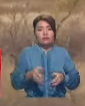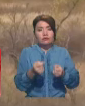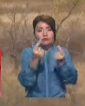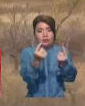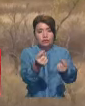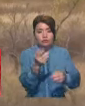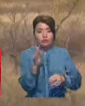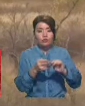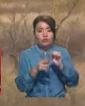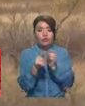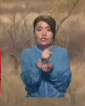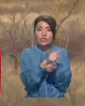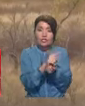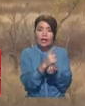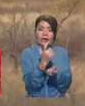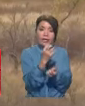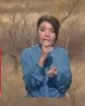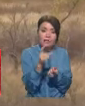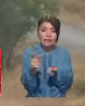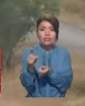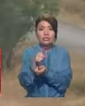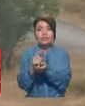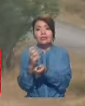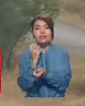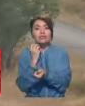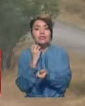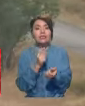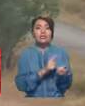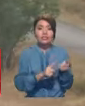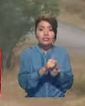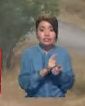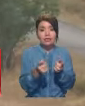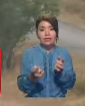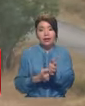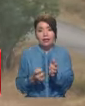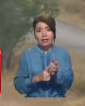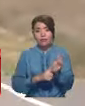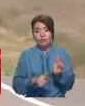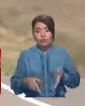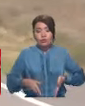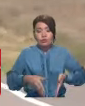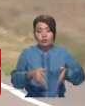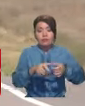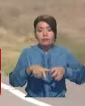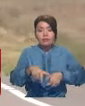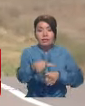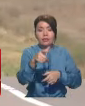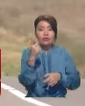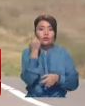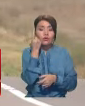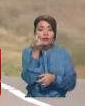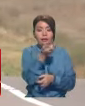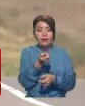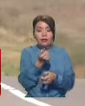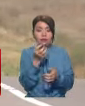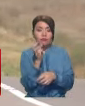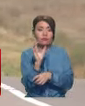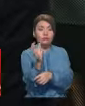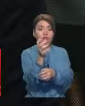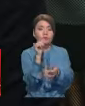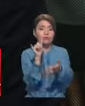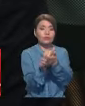– Жезказган-Аркалык, Жезказган-Кызылорда и Жезказган-Караганда, чтобы сотовым операторам было удобно разместить